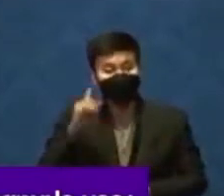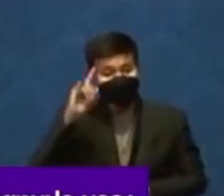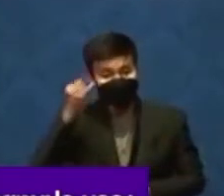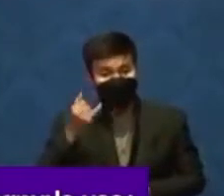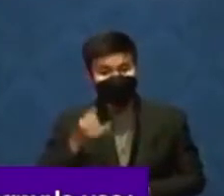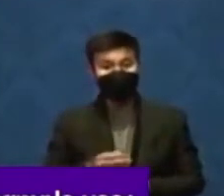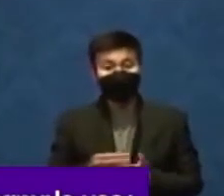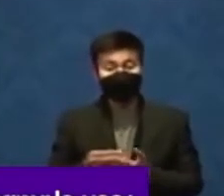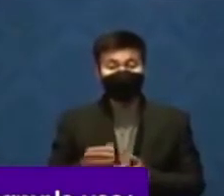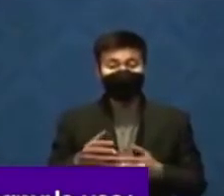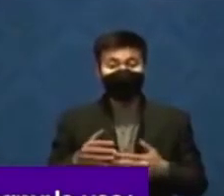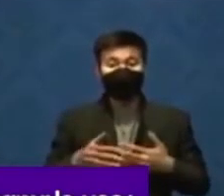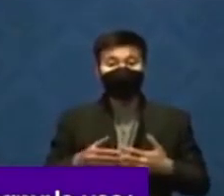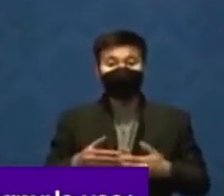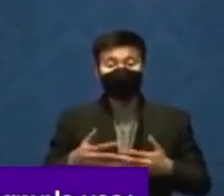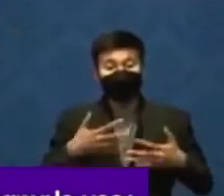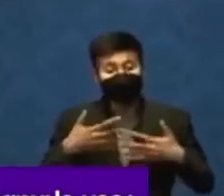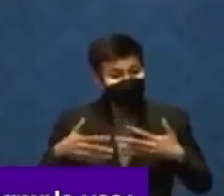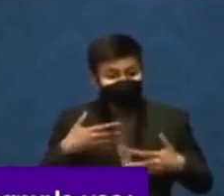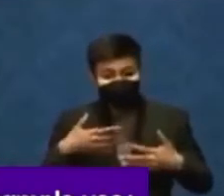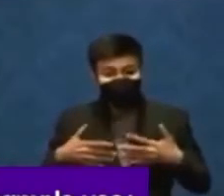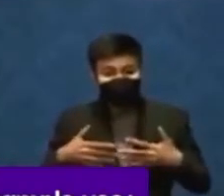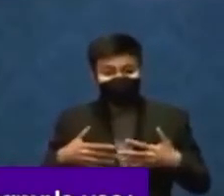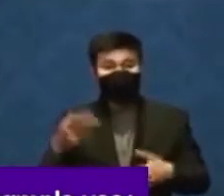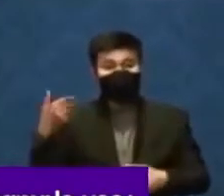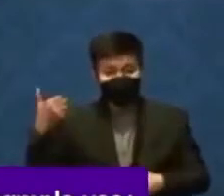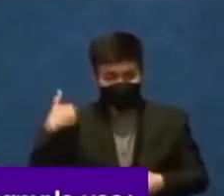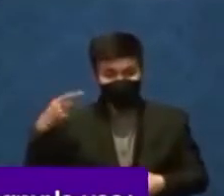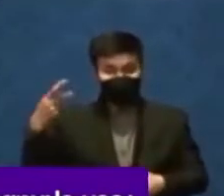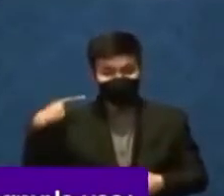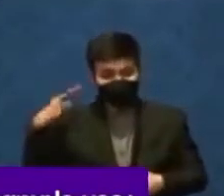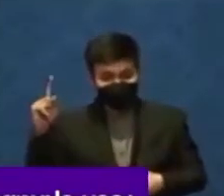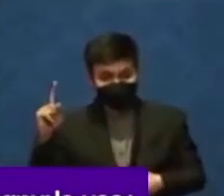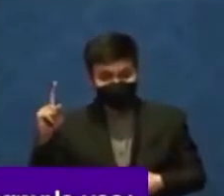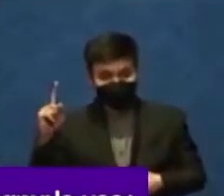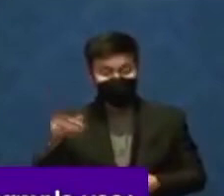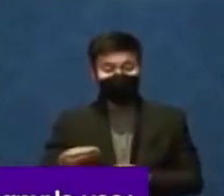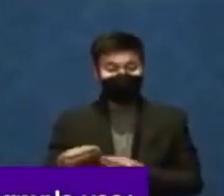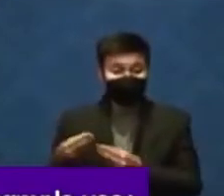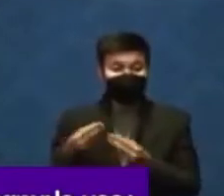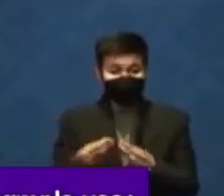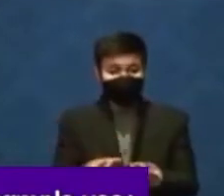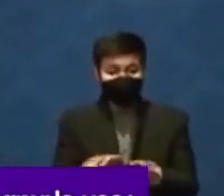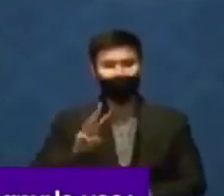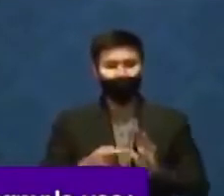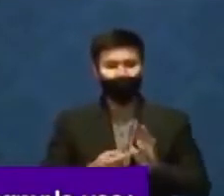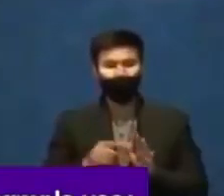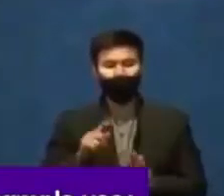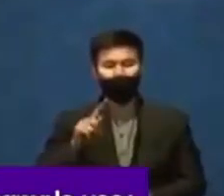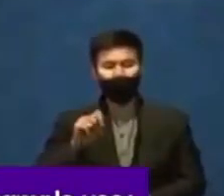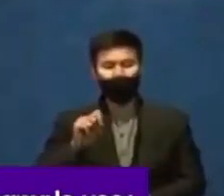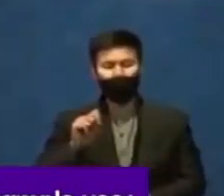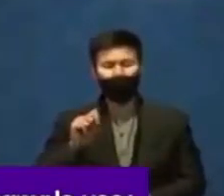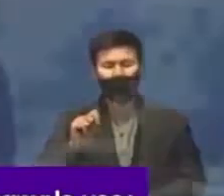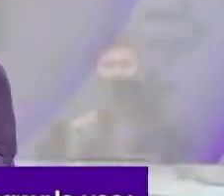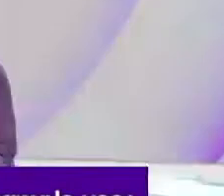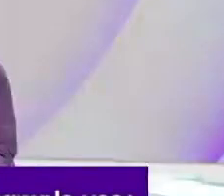ภัยเป็นคุณมีประโยชน์แก่ผู้ให้เป็นอย่างยิ่งครับท่านประธาน